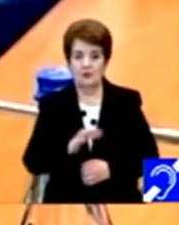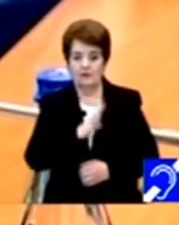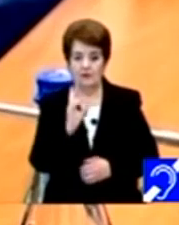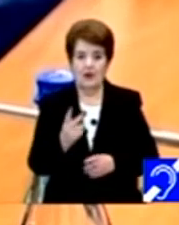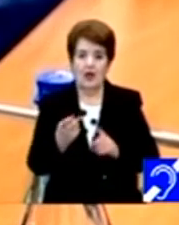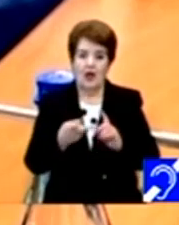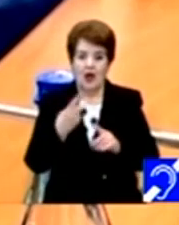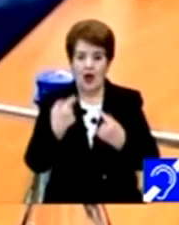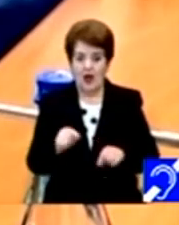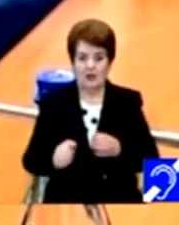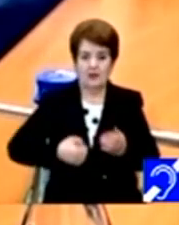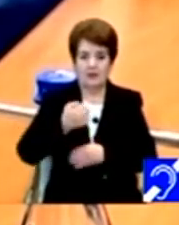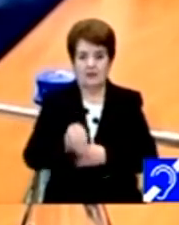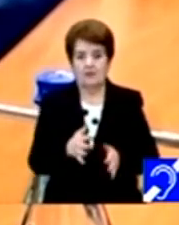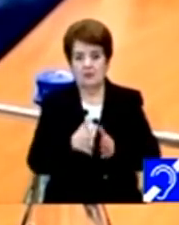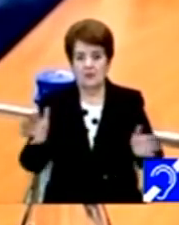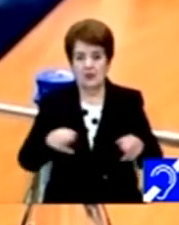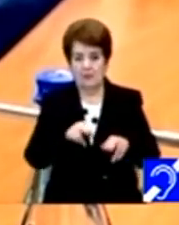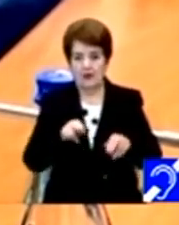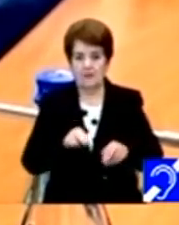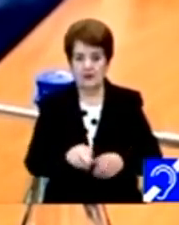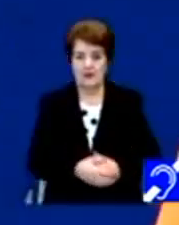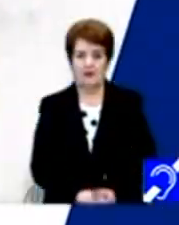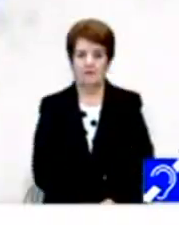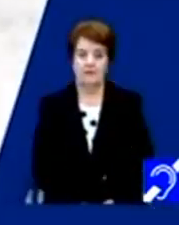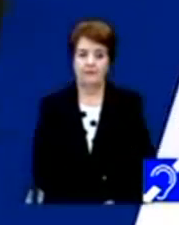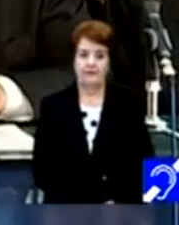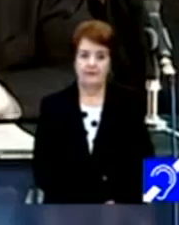alt candidat susținut de majoritatea parlamentară.